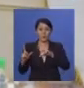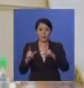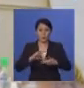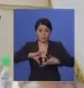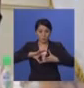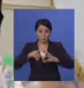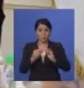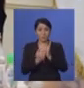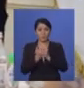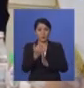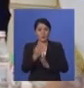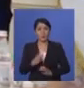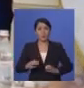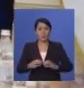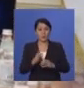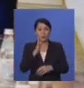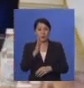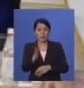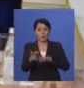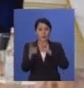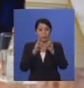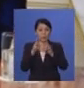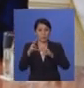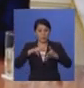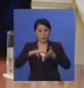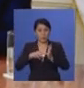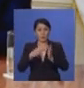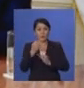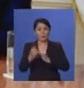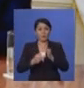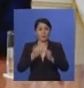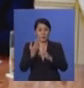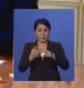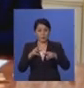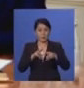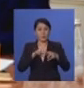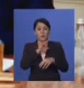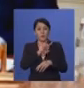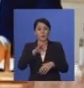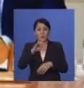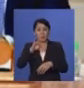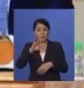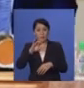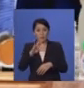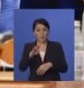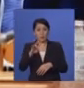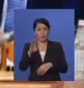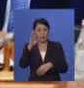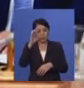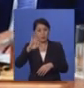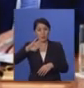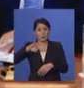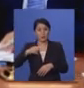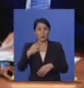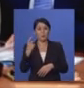сапарлары қорытындыланып, жоғары палатаның алдағы сессияға жоспар талқыланды. Сондай-ақ Нұрсұлтан Назарбаев пен Мәулен Әшімбаев еліміздің